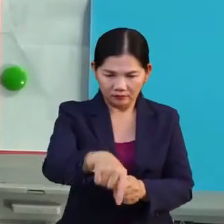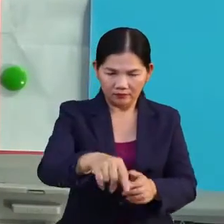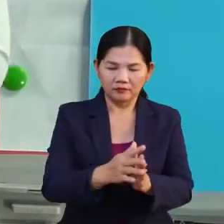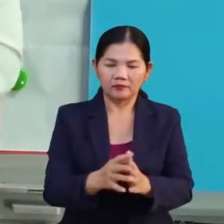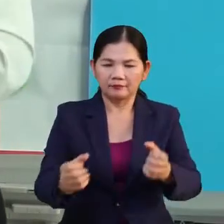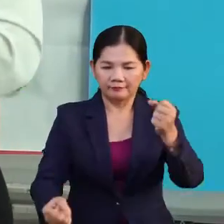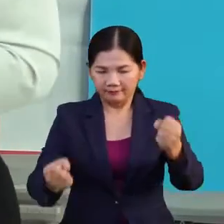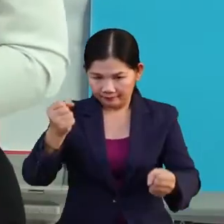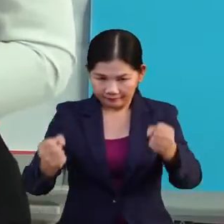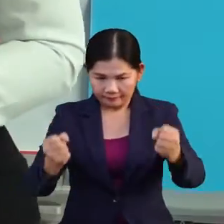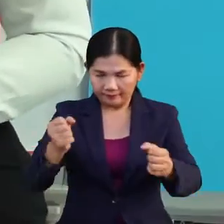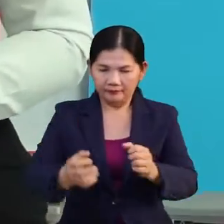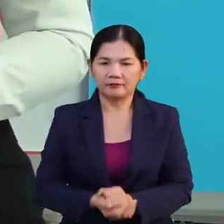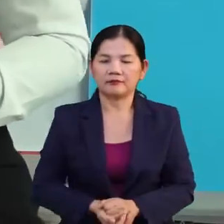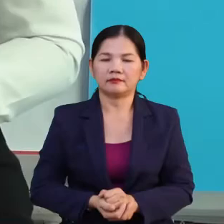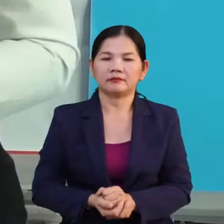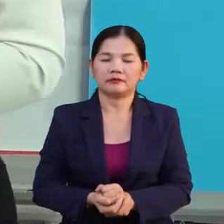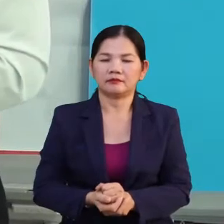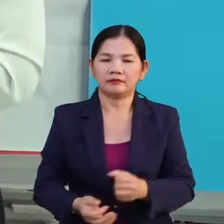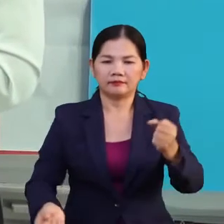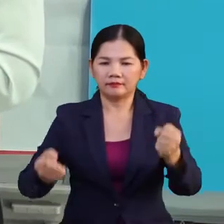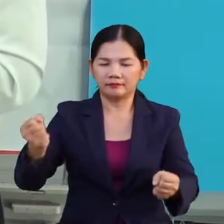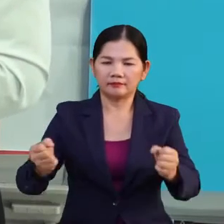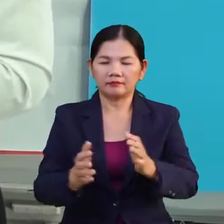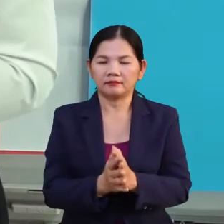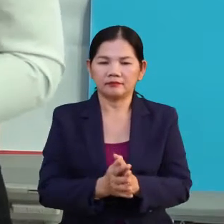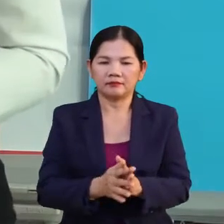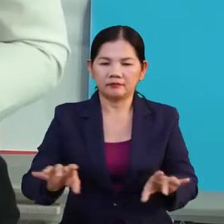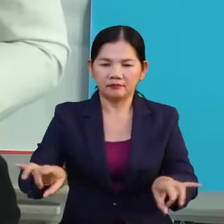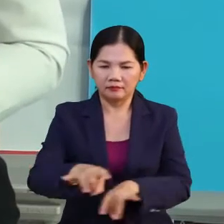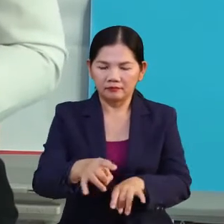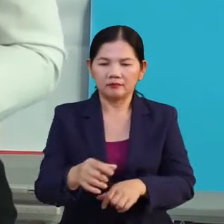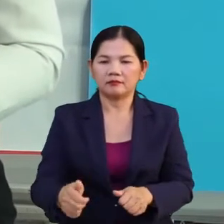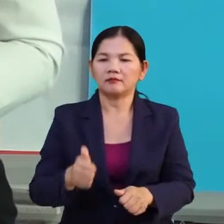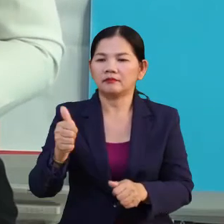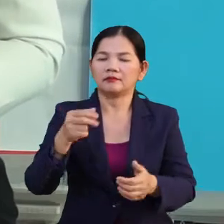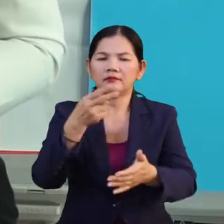លជិះរថយន្តចាអញ្ចឹងនៅពេលជិះរថយន្តអំពើល្អគាត់អីខ្លះទៅកូន